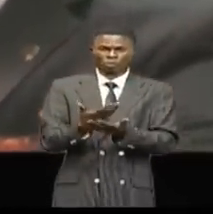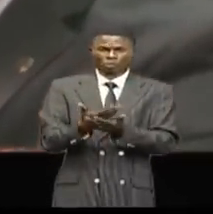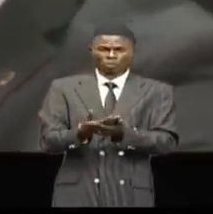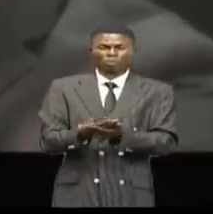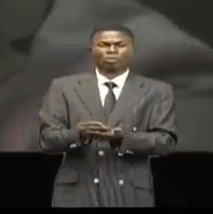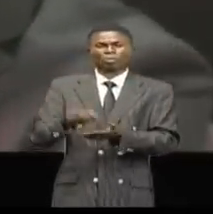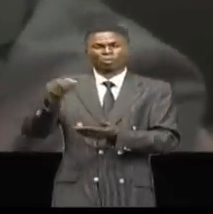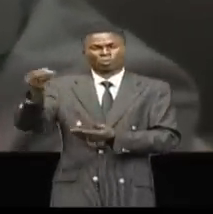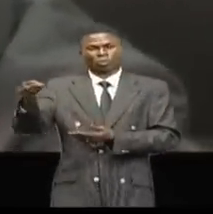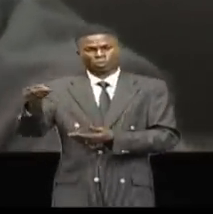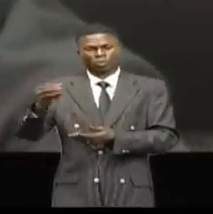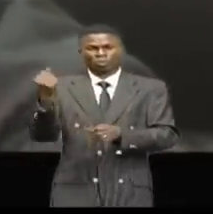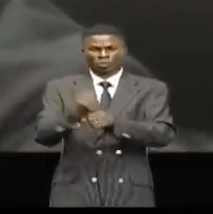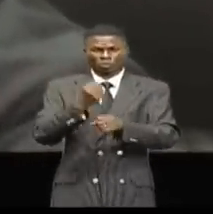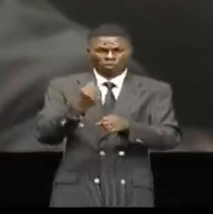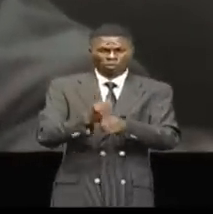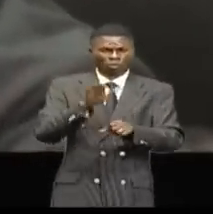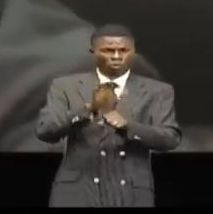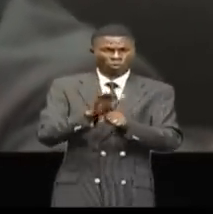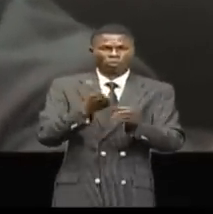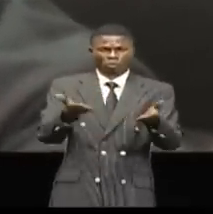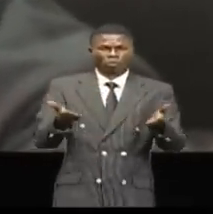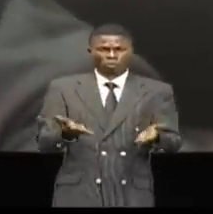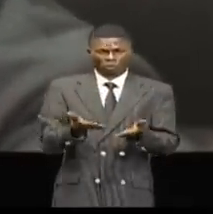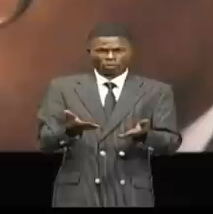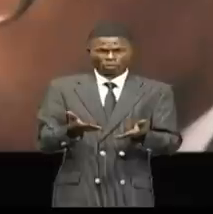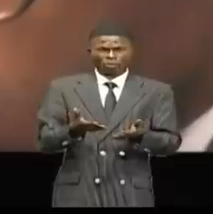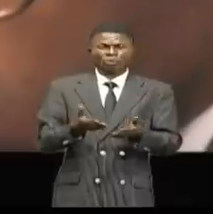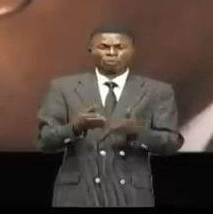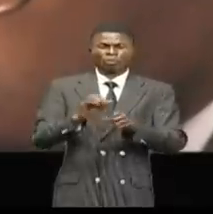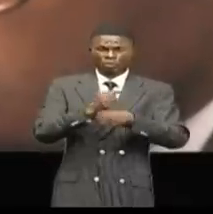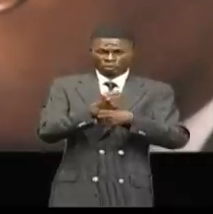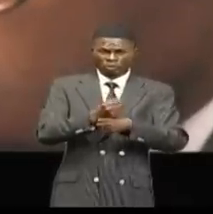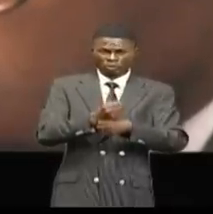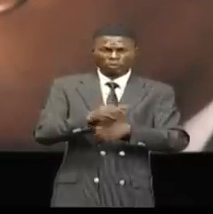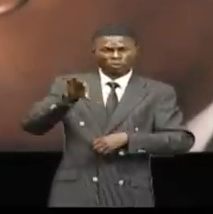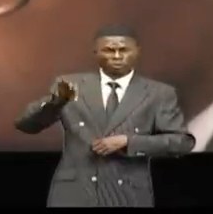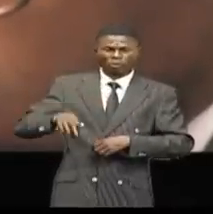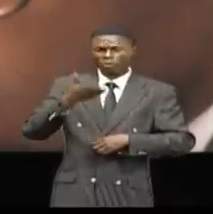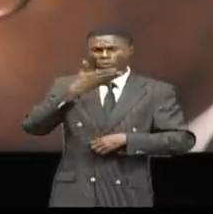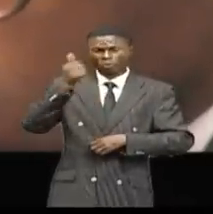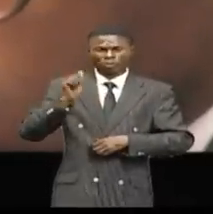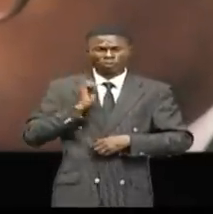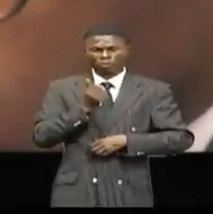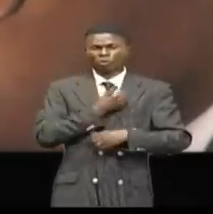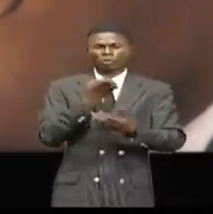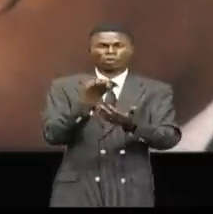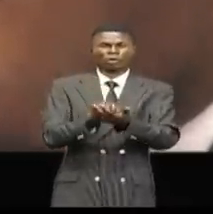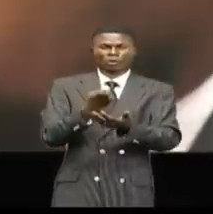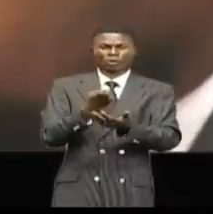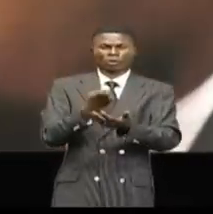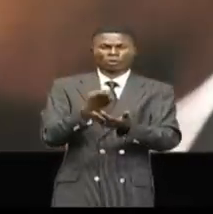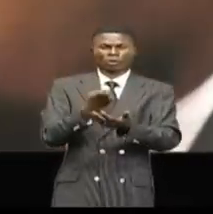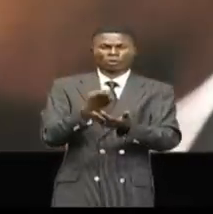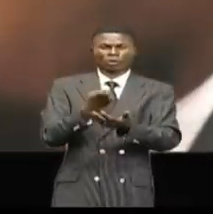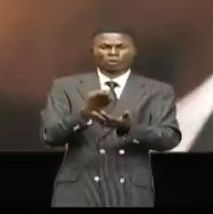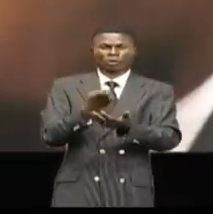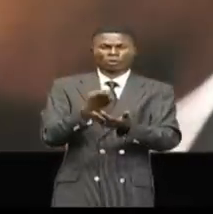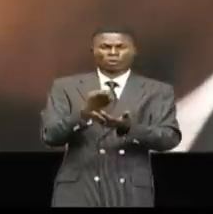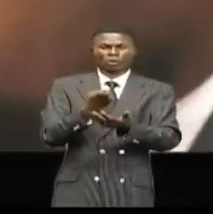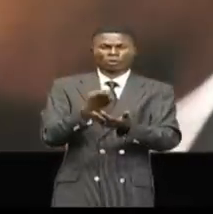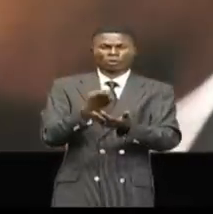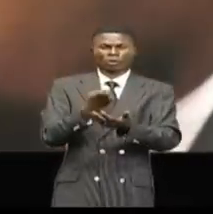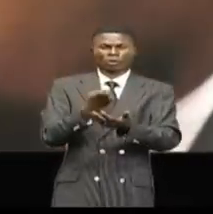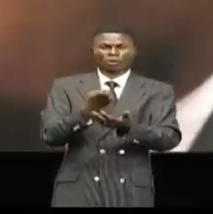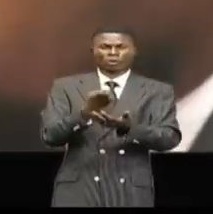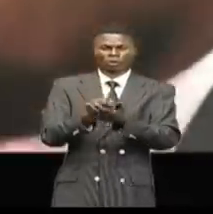boursiers pour y investir davantage, ce qui constitue un gain précieux pour notre économie. C'est ainsi